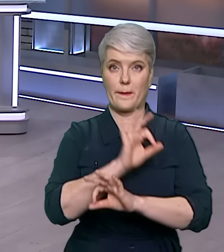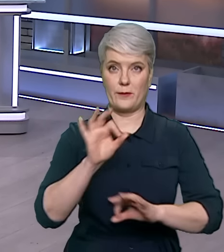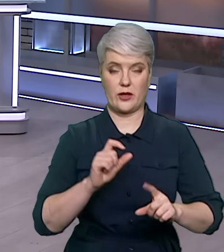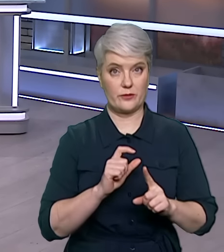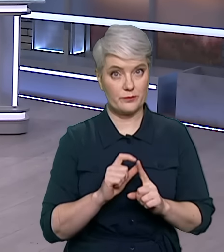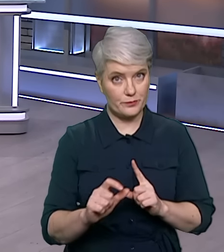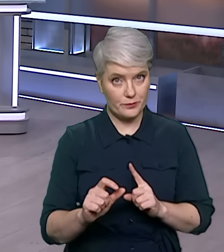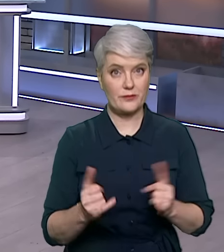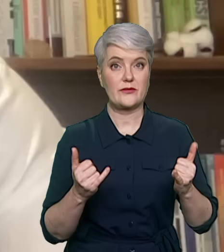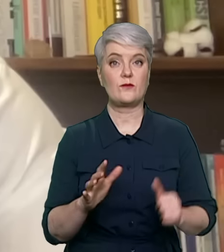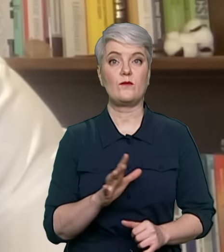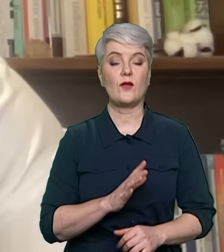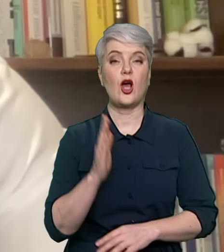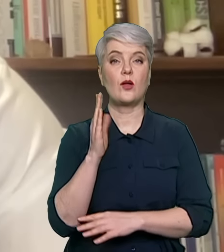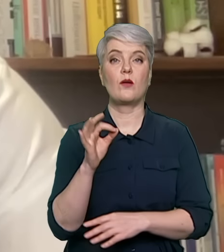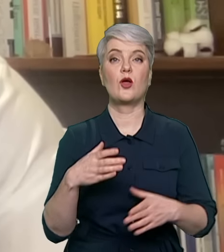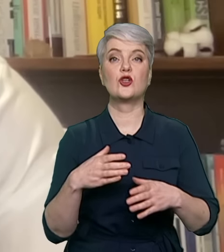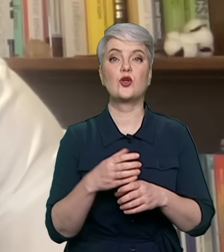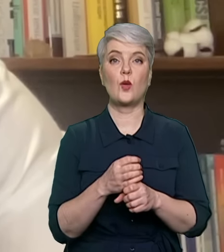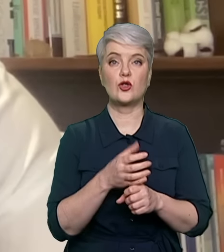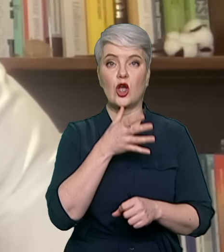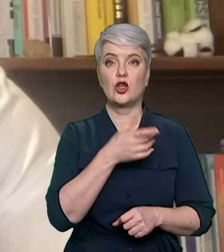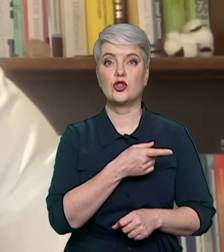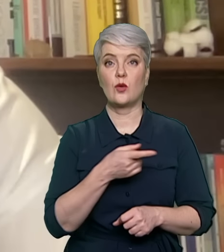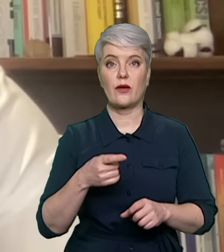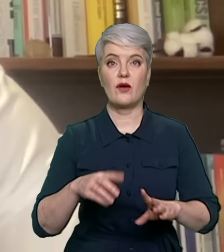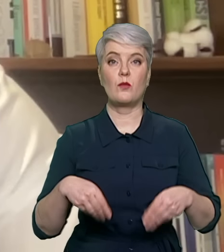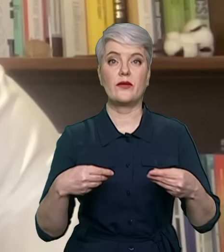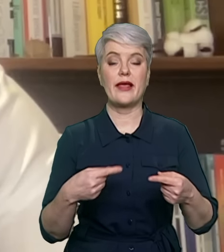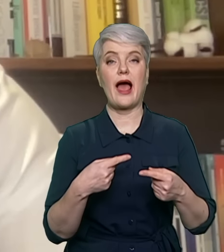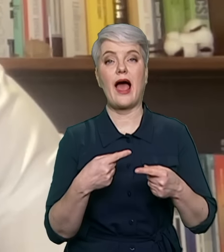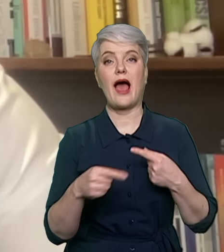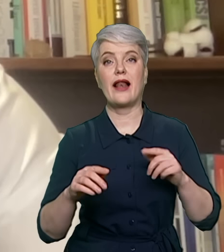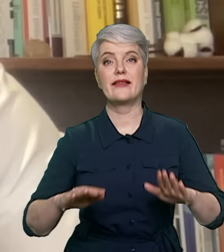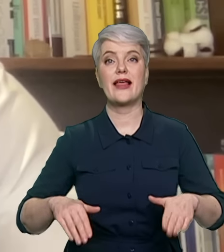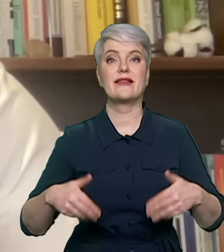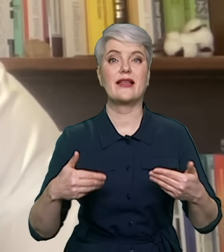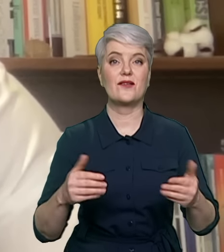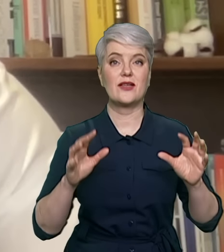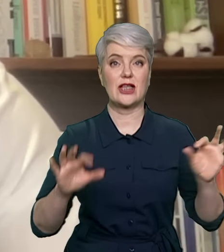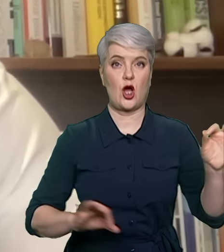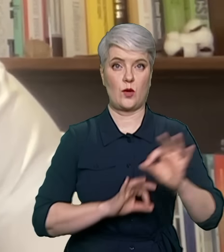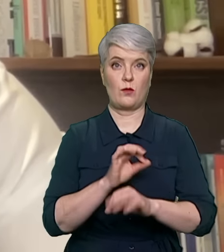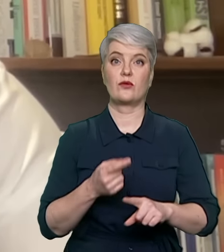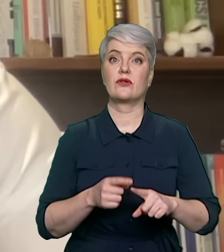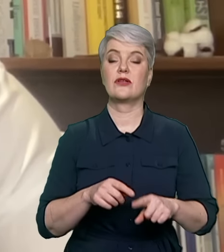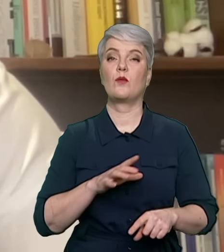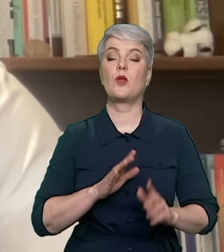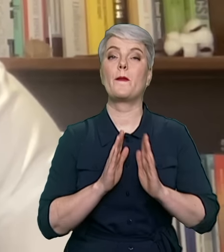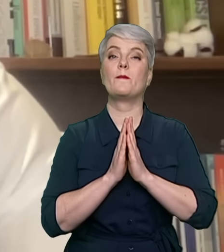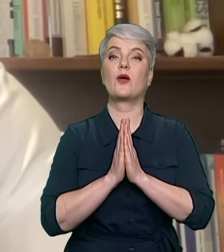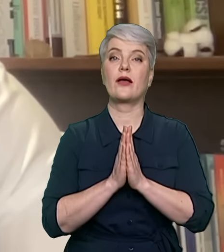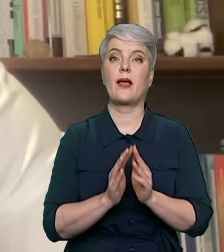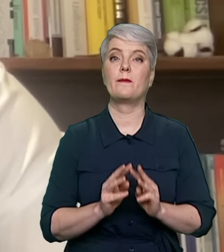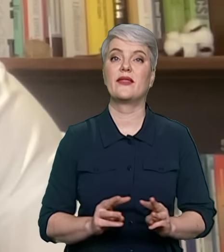Сьогодні було голосування щодо скорочення строків подання альтернативних законопроєктів. Це було прохання Міністерства оборони, Кабінету міністрів,